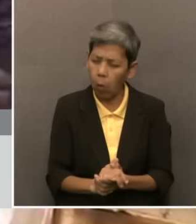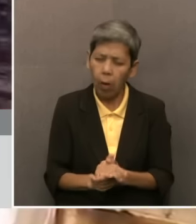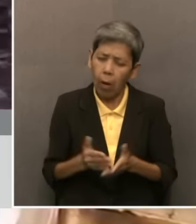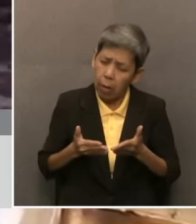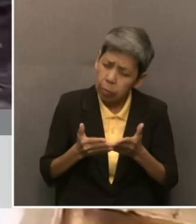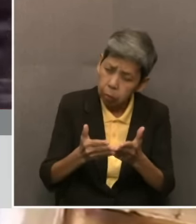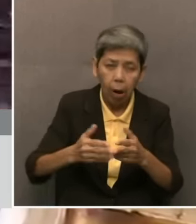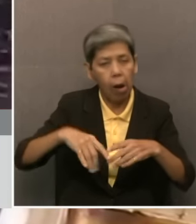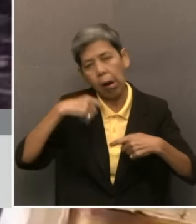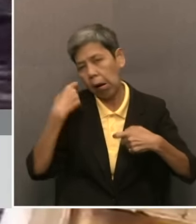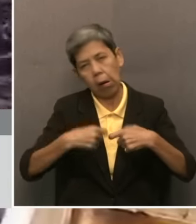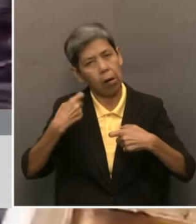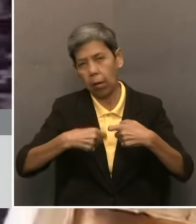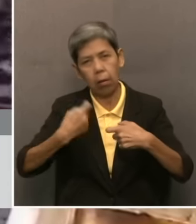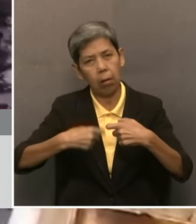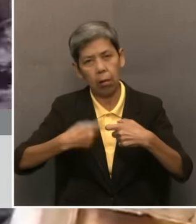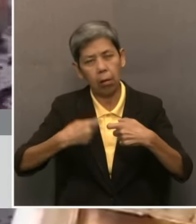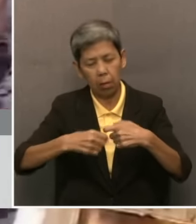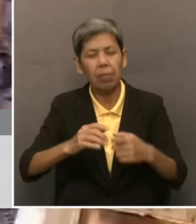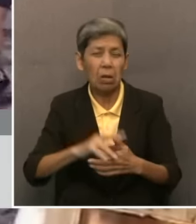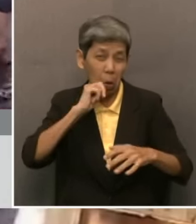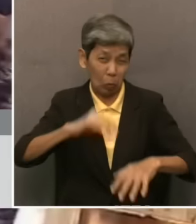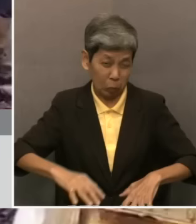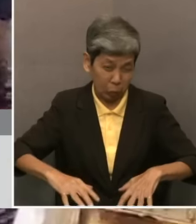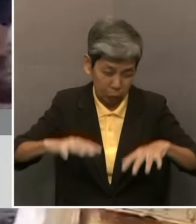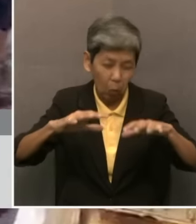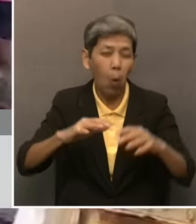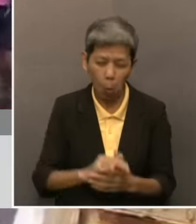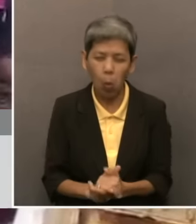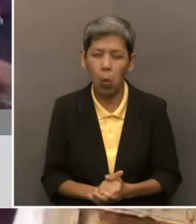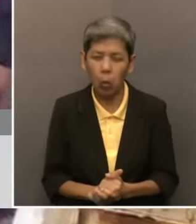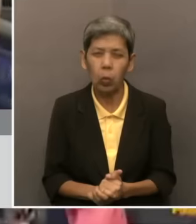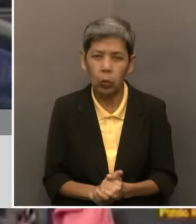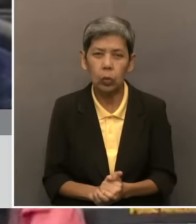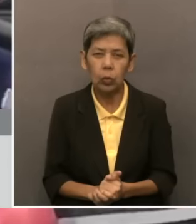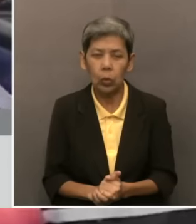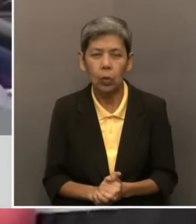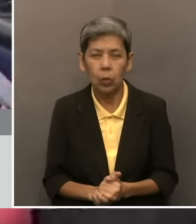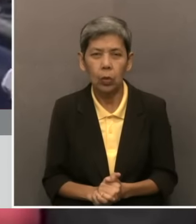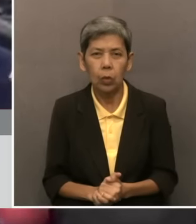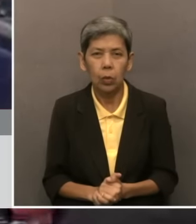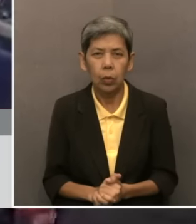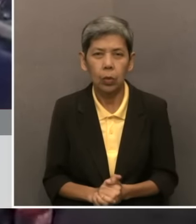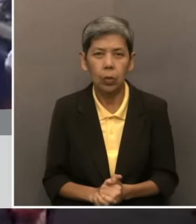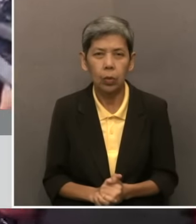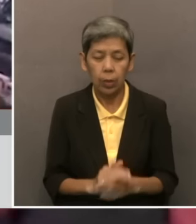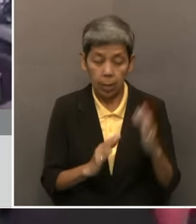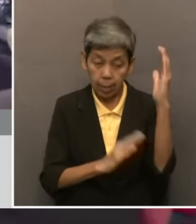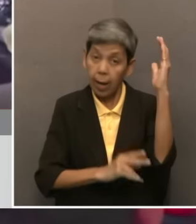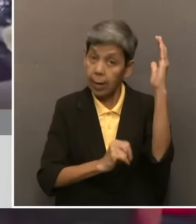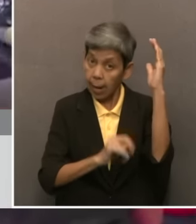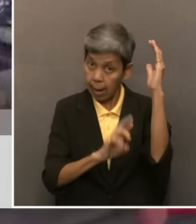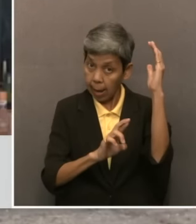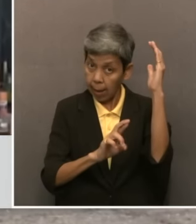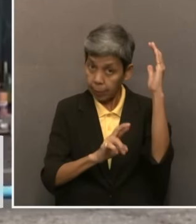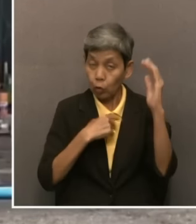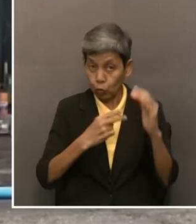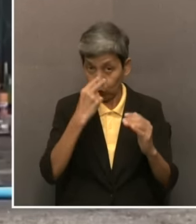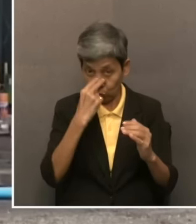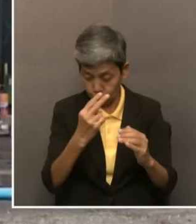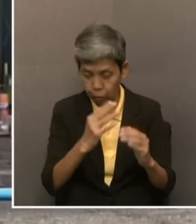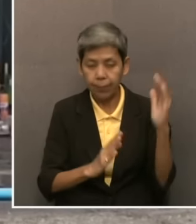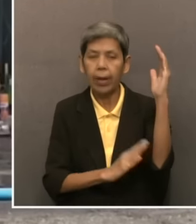ออกหมู่บ้านนี่มันก็ยากลำบากนะครับน้ำท่วมสูงมากจริงๆครับจากนราธิวาสนะครับไปต่อกันที่